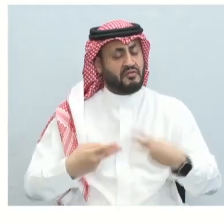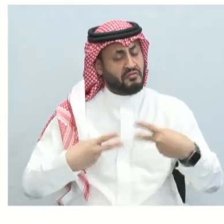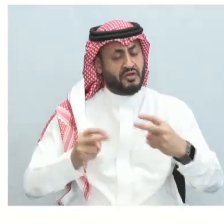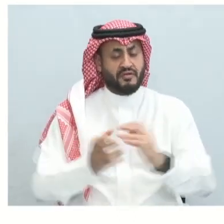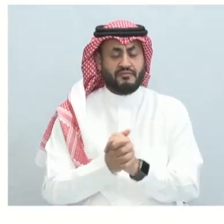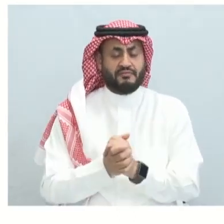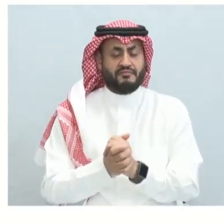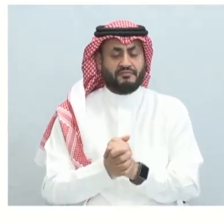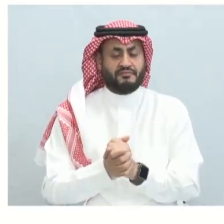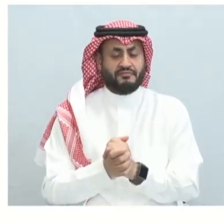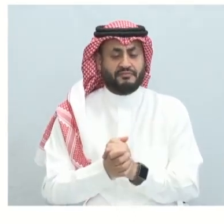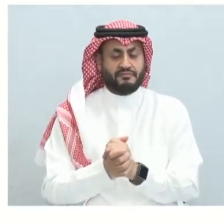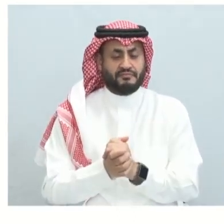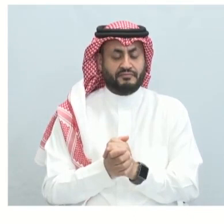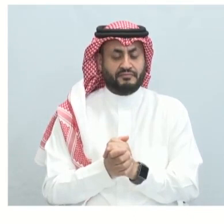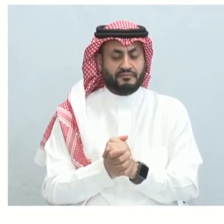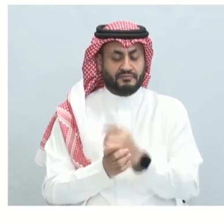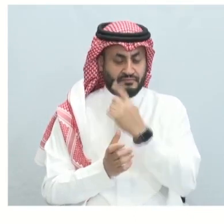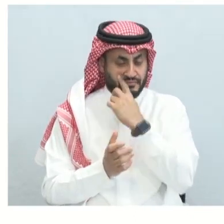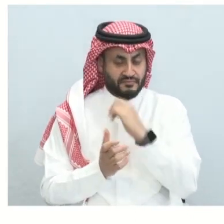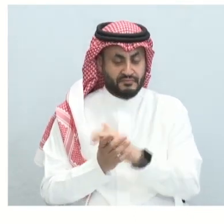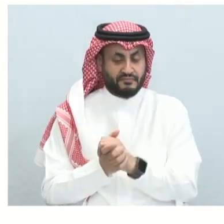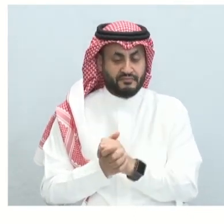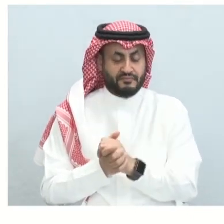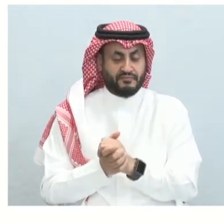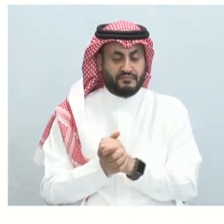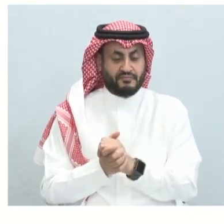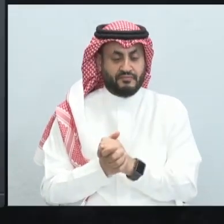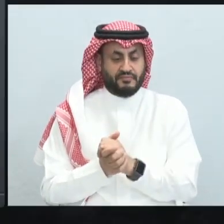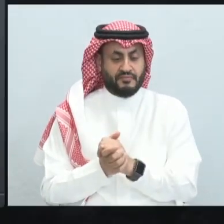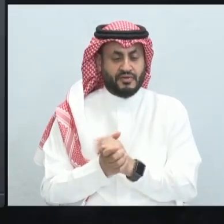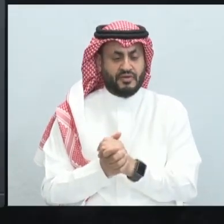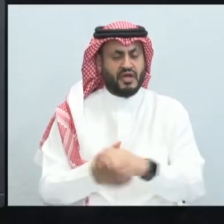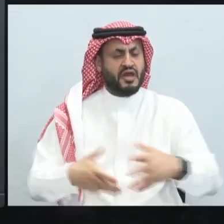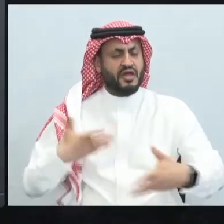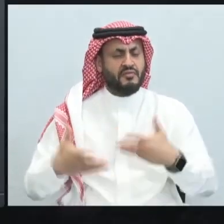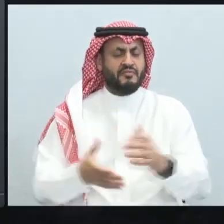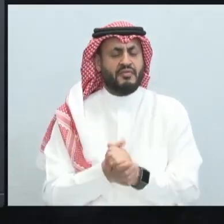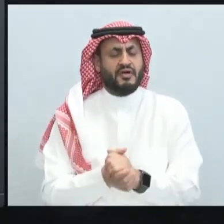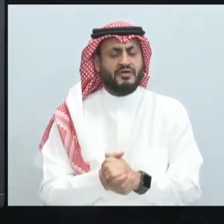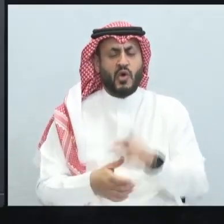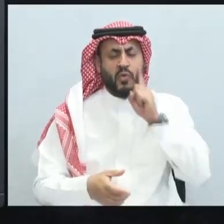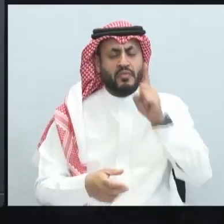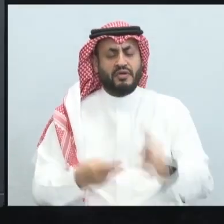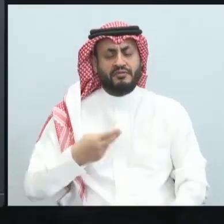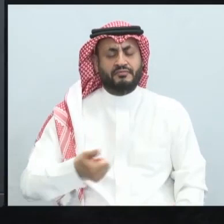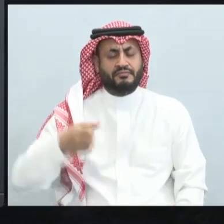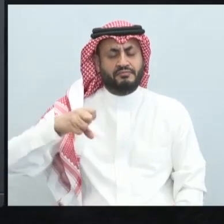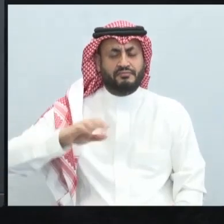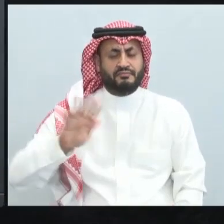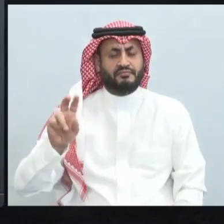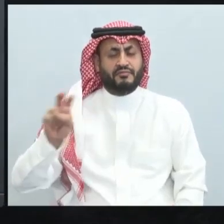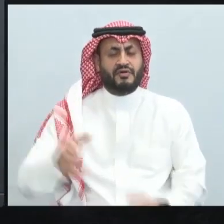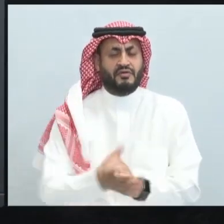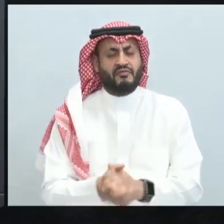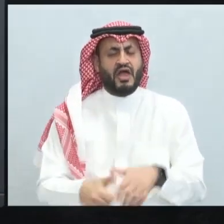اصحابه ومن ذلك من اقرب الناس اليه كان يمازح امنا عائشه رضي الله عنها وسبقها